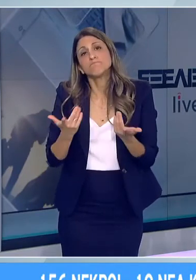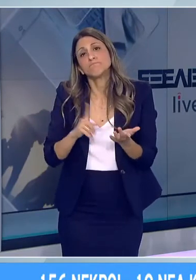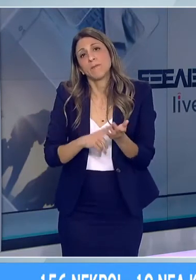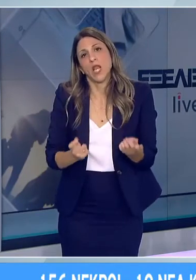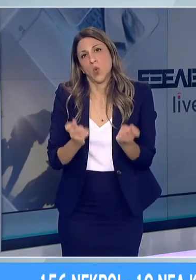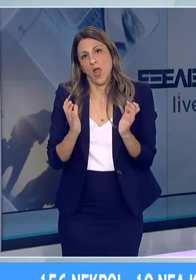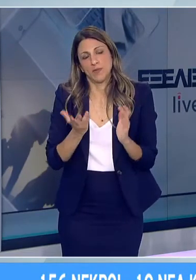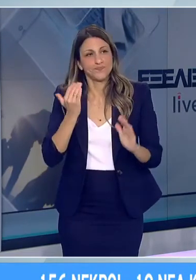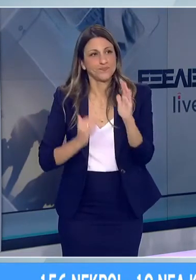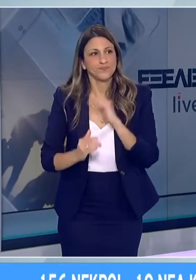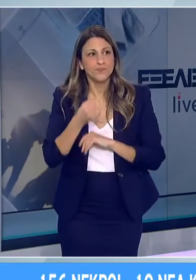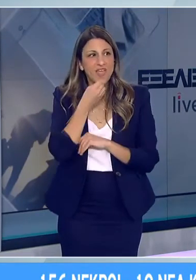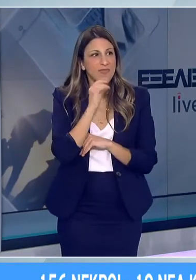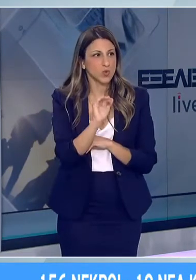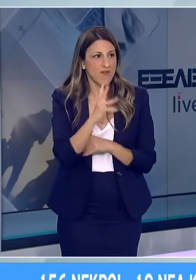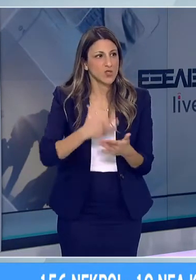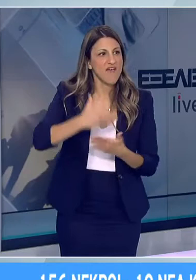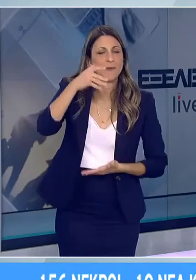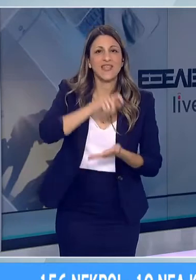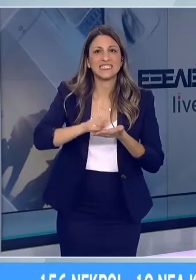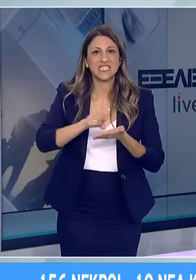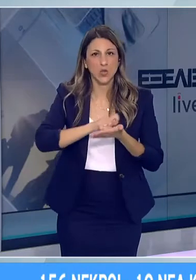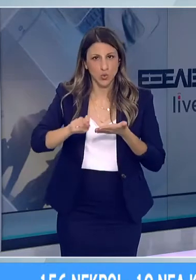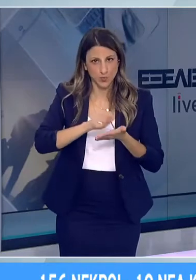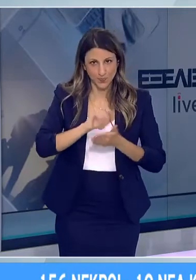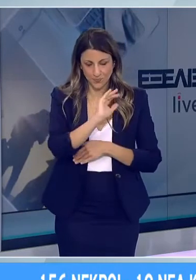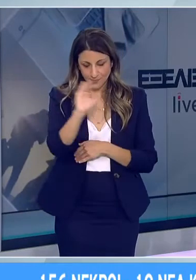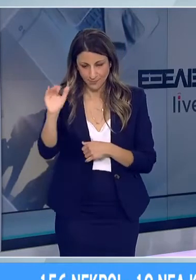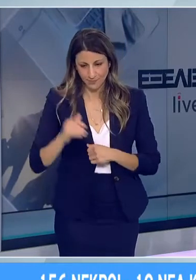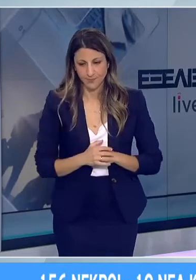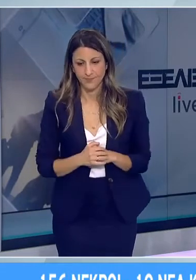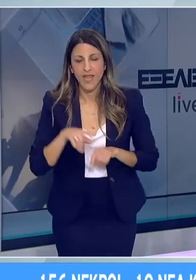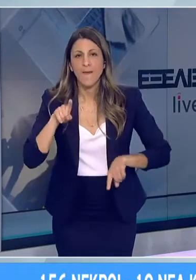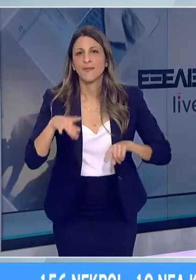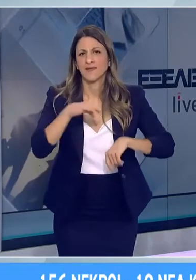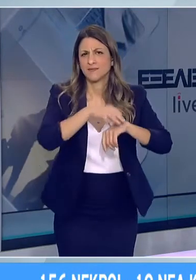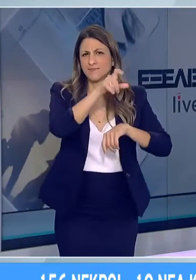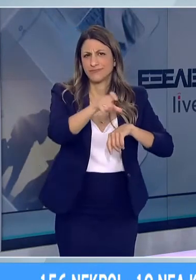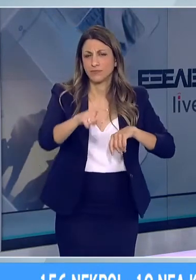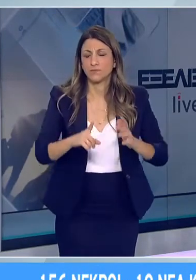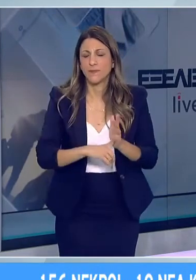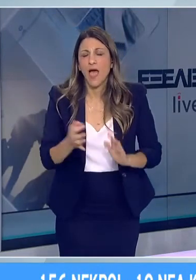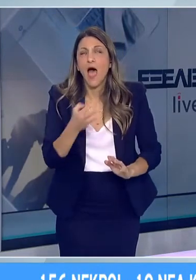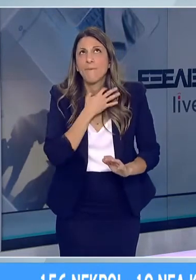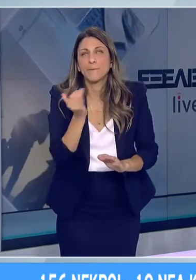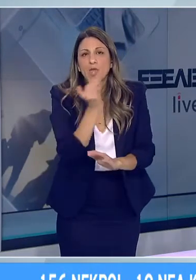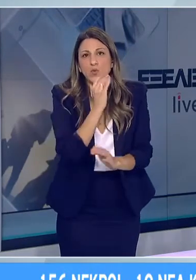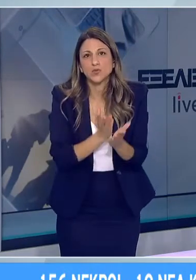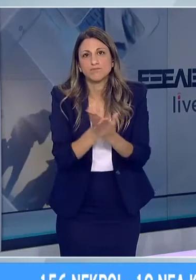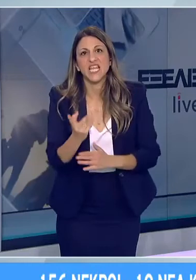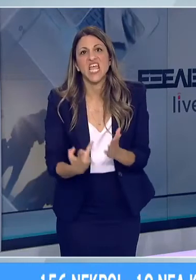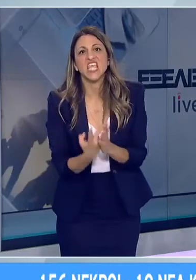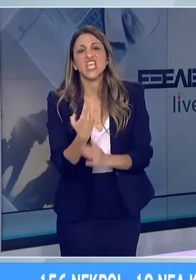Η κυρία Βέργου από την Εφημερίδα των Συντακτών. Κύριε Κοντοζαμάνη, ασθενείς που χρειάζονται επειγόντως χειρουργείο αναγκάζονται να πάνε